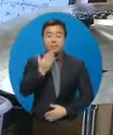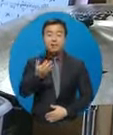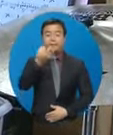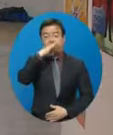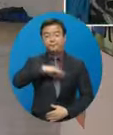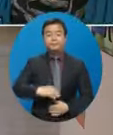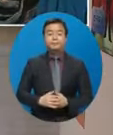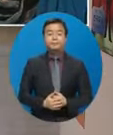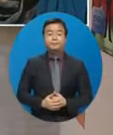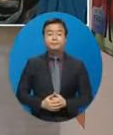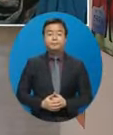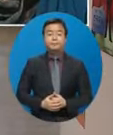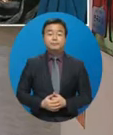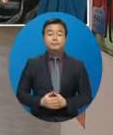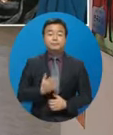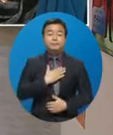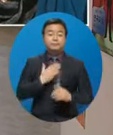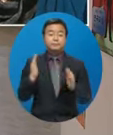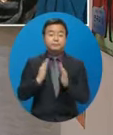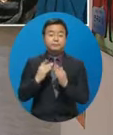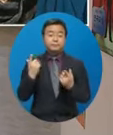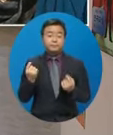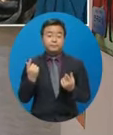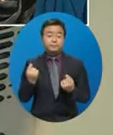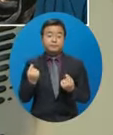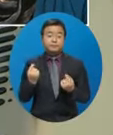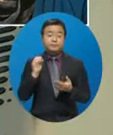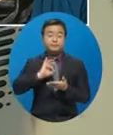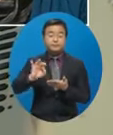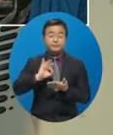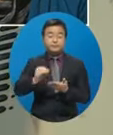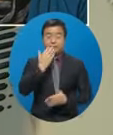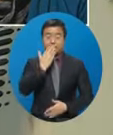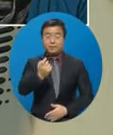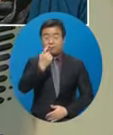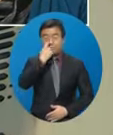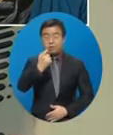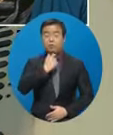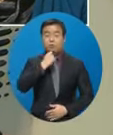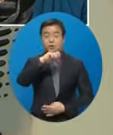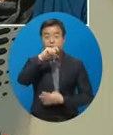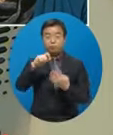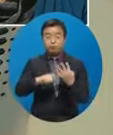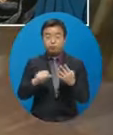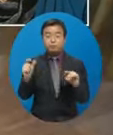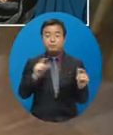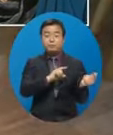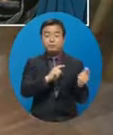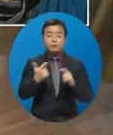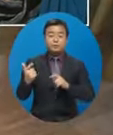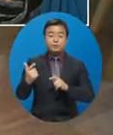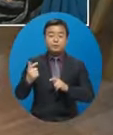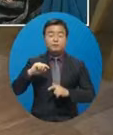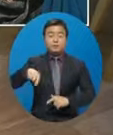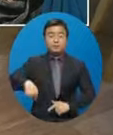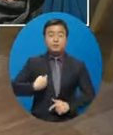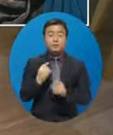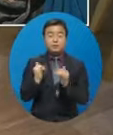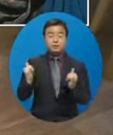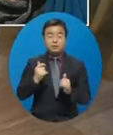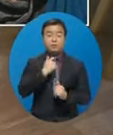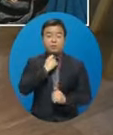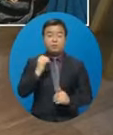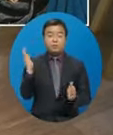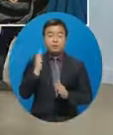있습니다. 내 집처럼 이용할 수 있고요. 배우고 싶은 것들은 본인들이 원하면